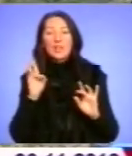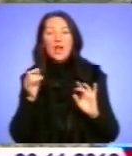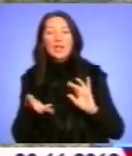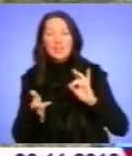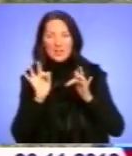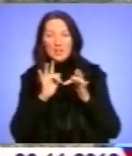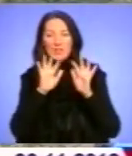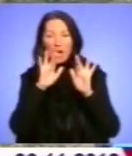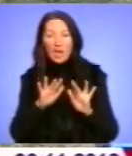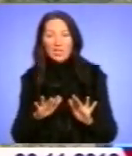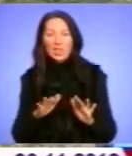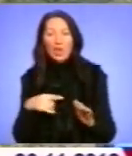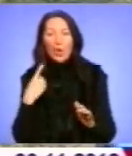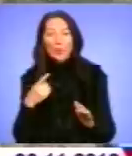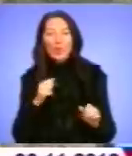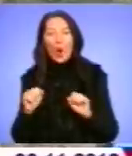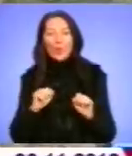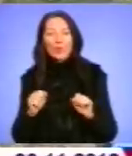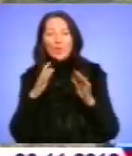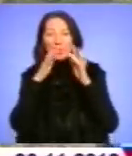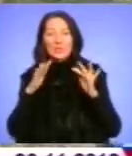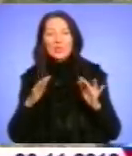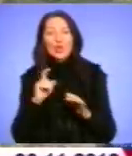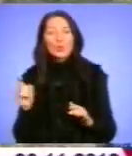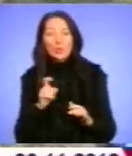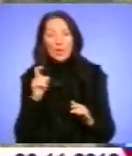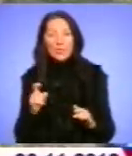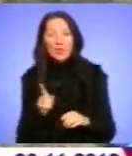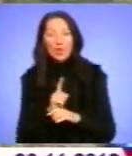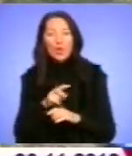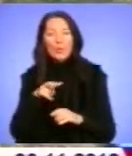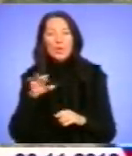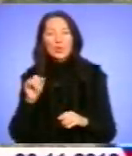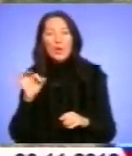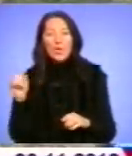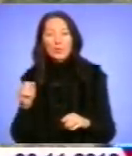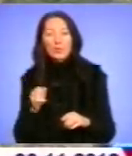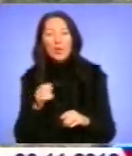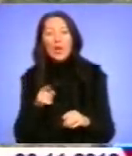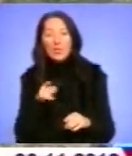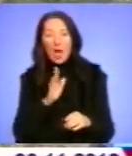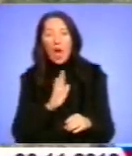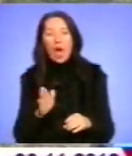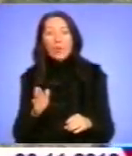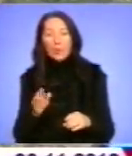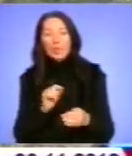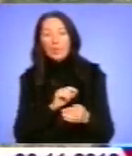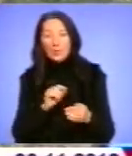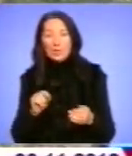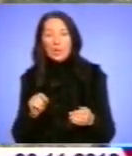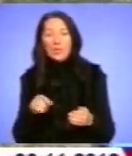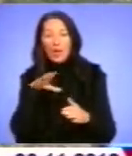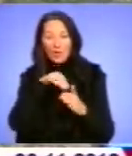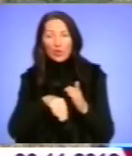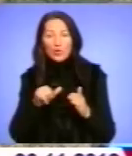сайті обласного управління лісового і мисливського господарства «Тернопіліс.ua» або на сайті Державного агентства лісових ресурсів. Там буде посилання, війшовши в